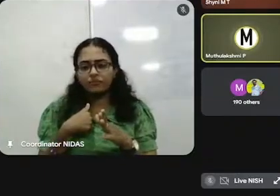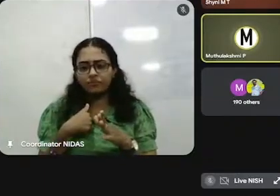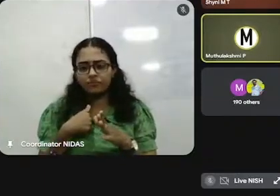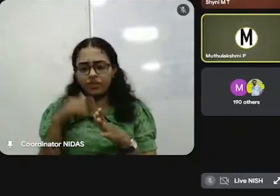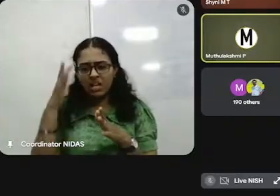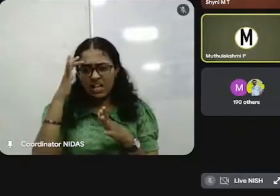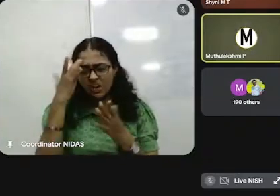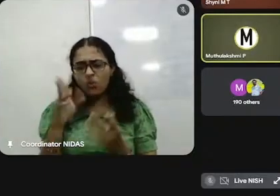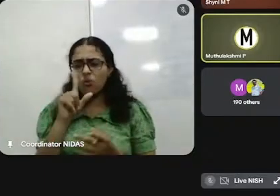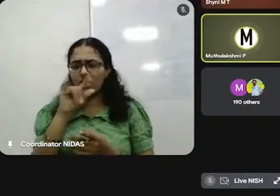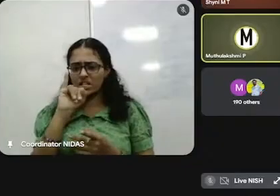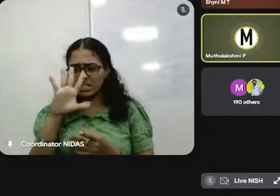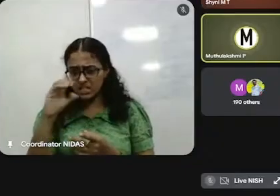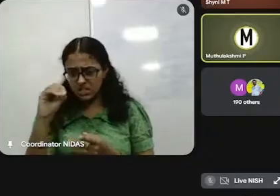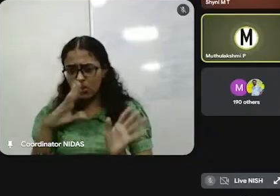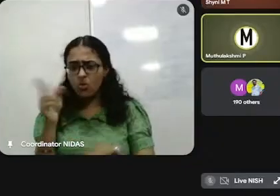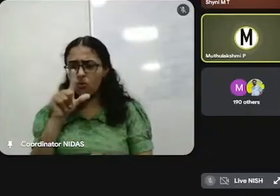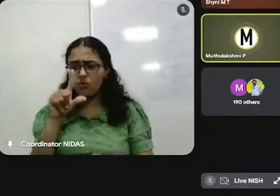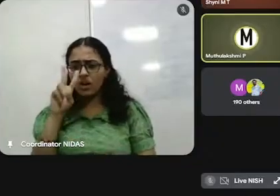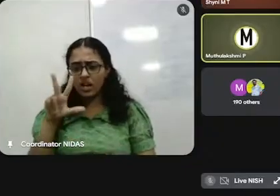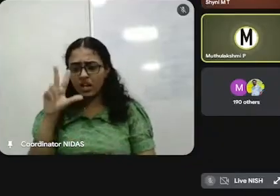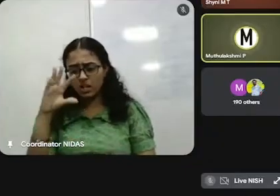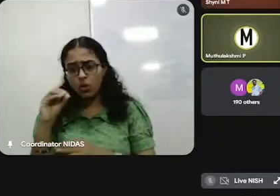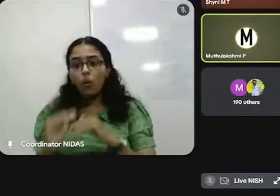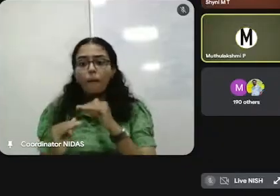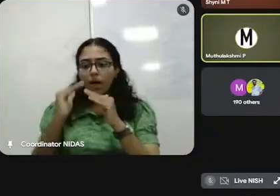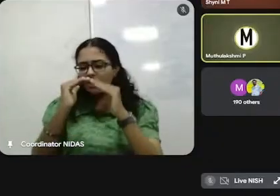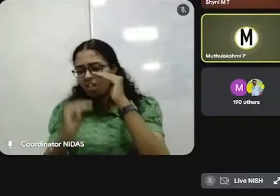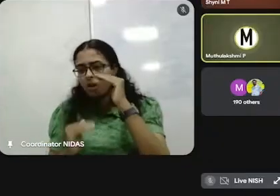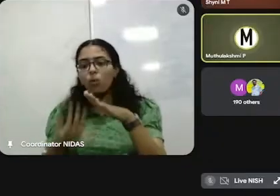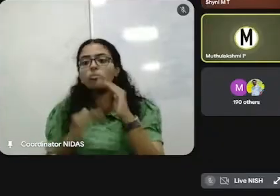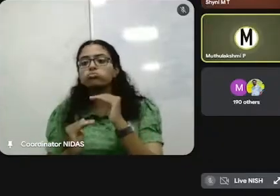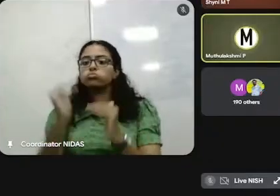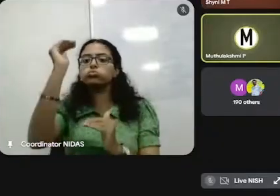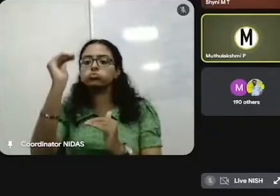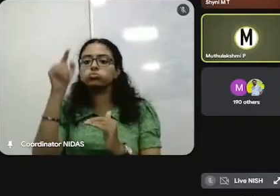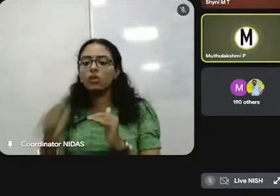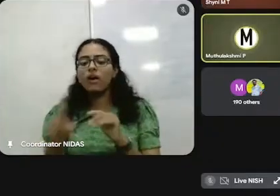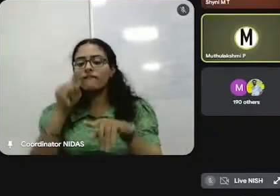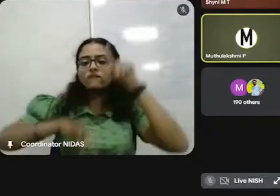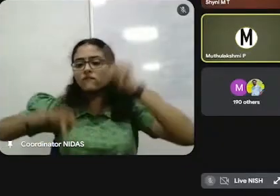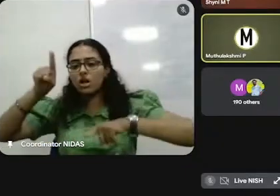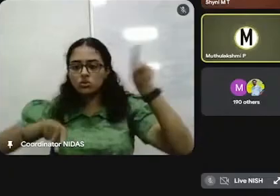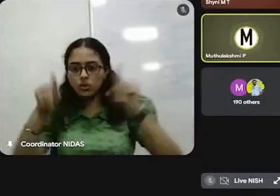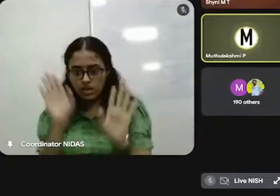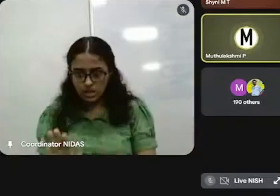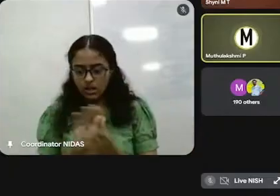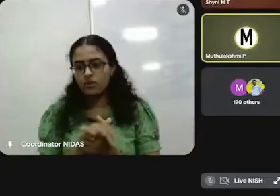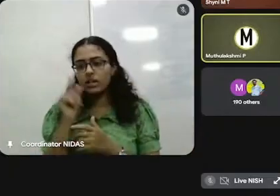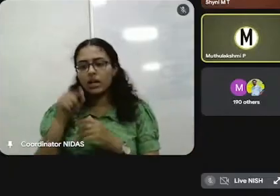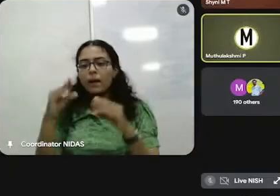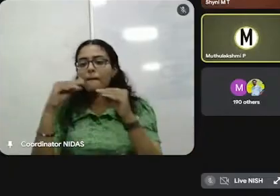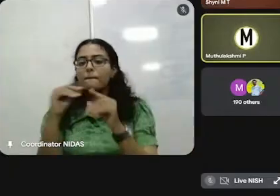or 180, പെട്ടെന്ന് താഴോട്ട് പോകും അല്ലെങ്കിൽ മുകളിലോട്ട് പോകും. So this is called fluctuations nu parayum. So BP